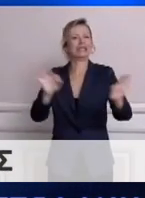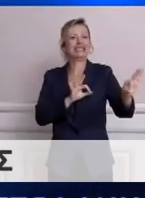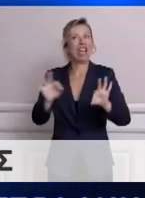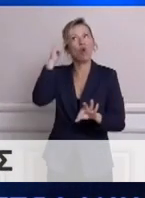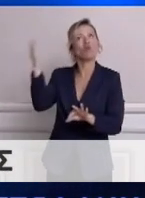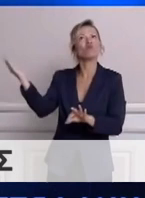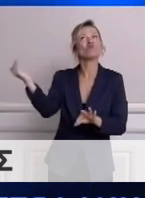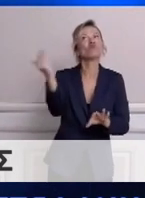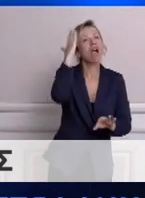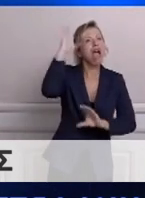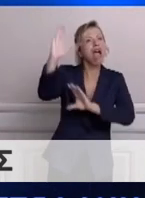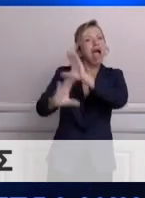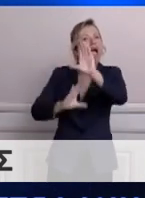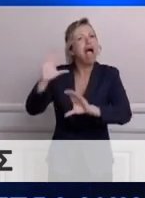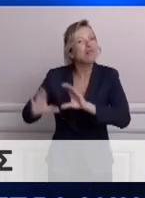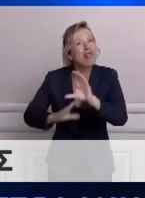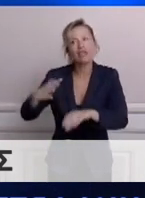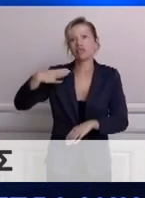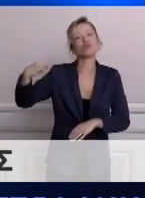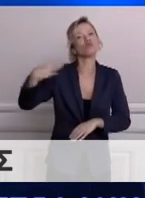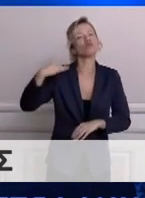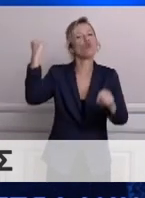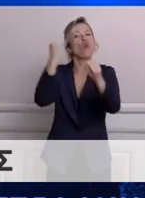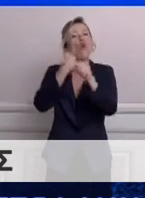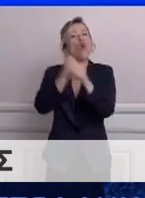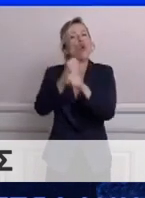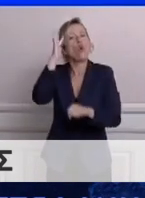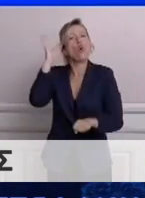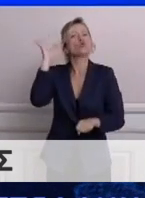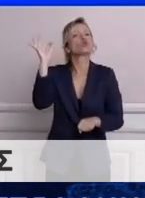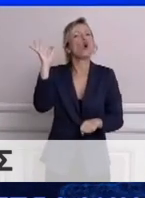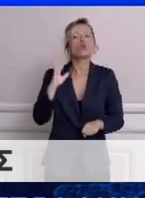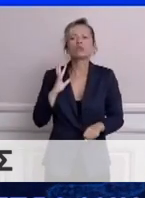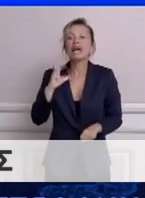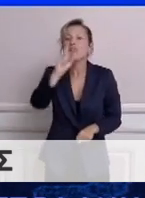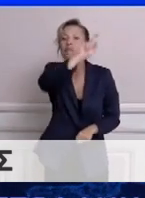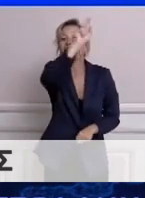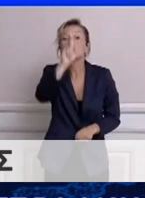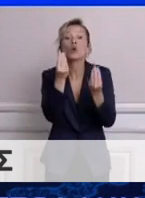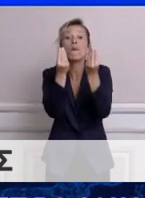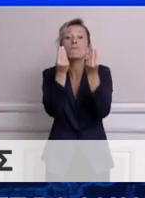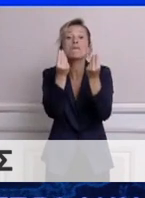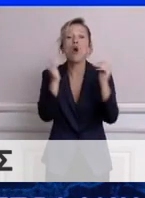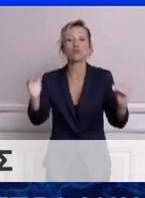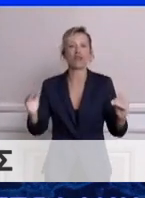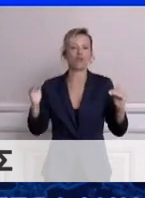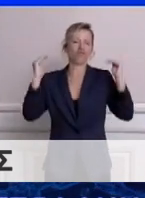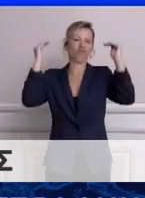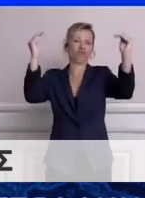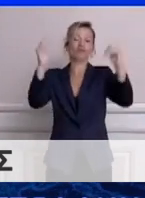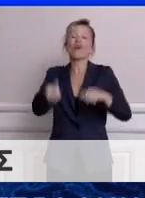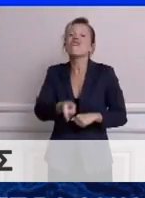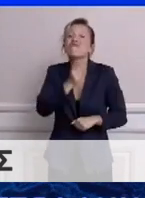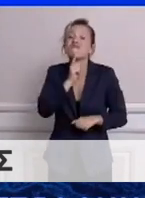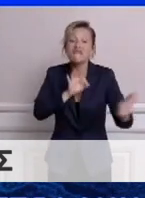επενδύσεις και θέσεις εργασίας και παράλληλα θα βελτιώσει την ποιότητα της ζωής των κατοίκων των νησιών μας. Αυτό το σχέδιο θέλω